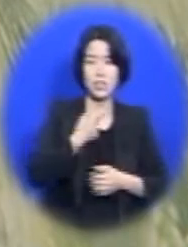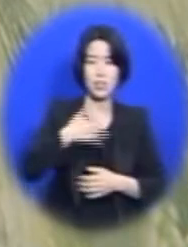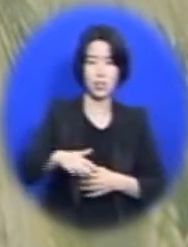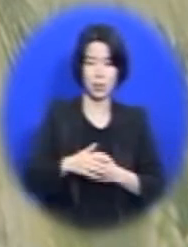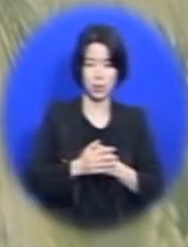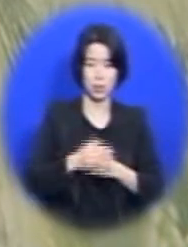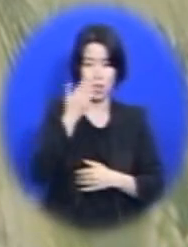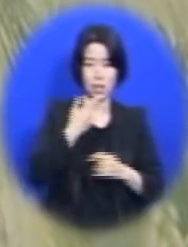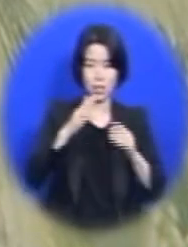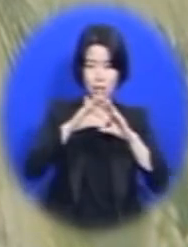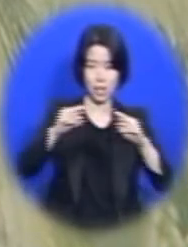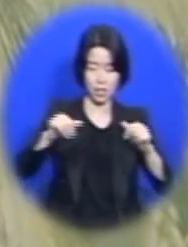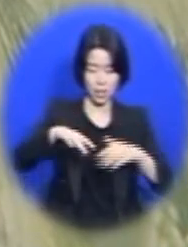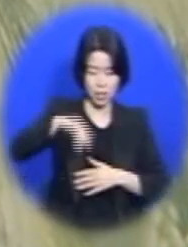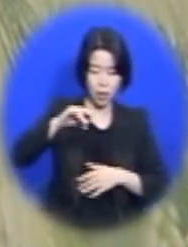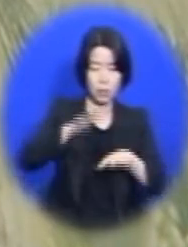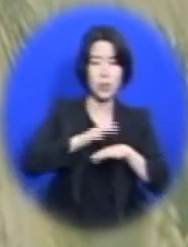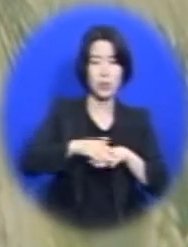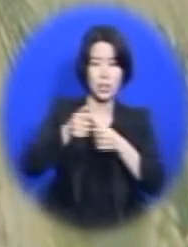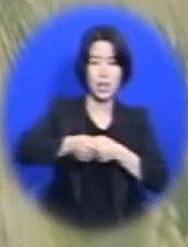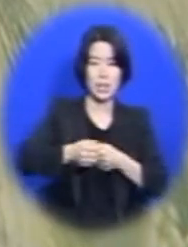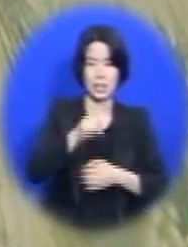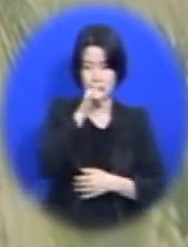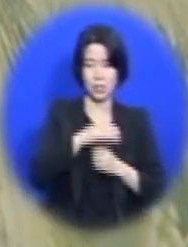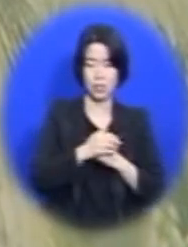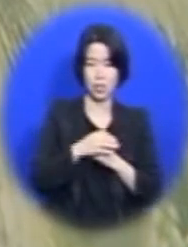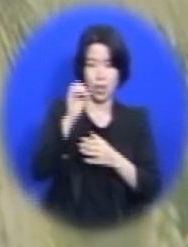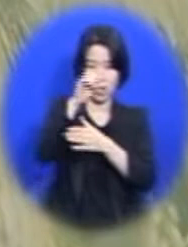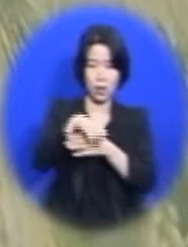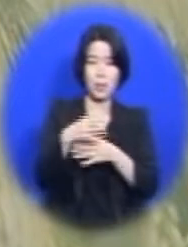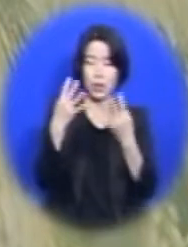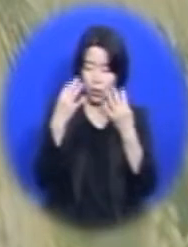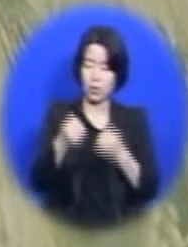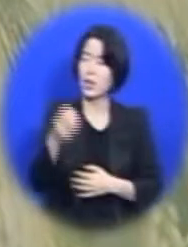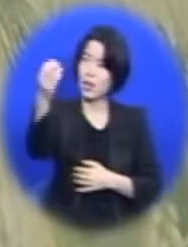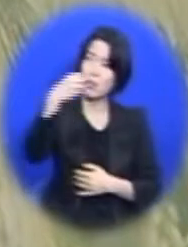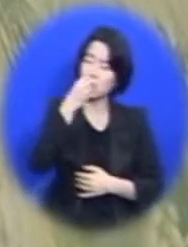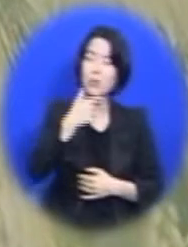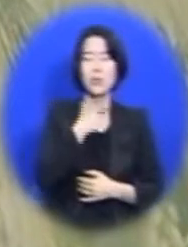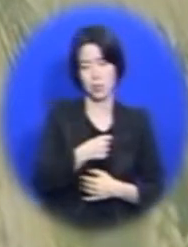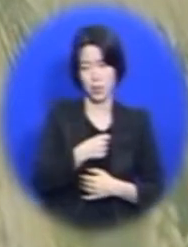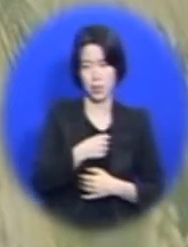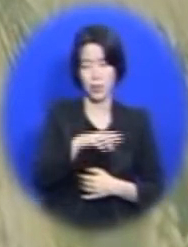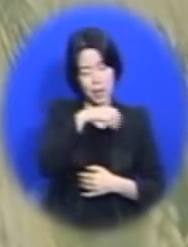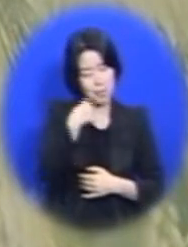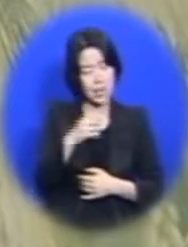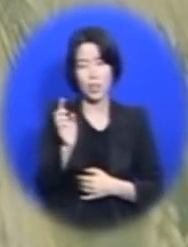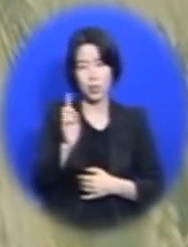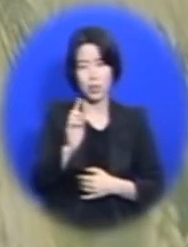가나안 땅에서 이제 처음 농사를 지었습니다. 열매가 얼마나 먹고 싶었겠어요. 맛이 어떤지